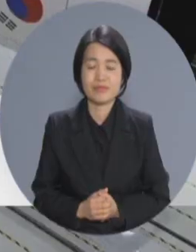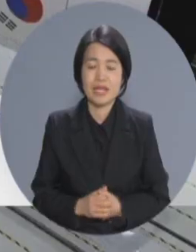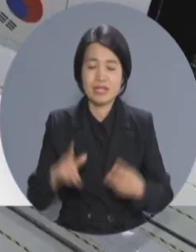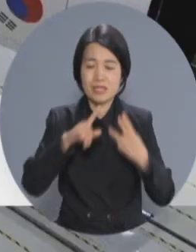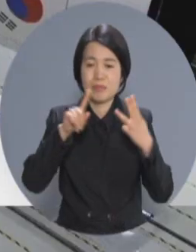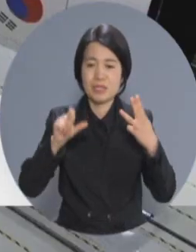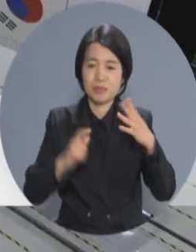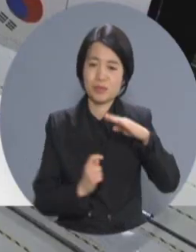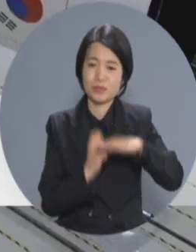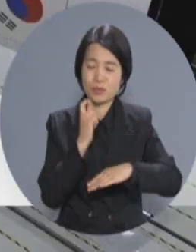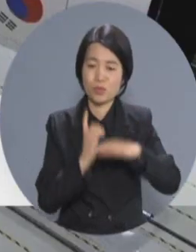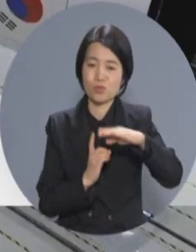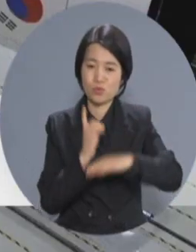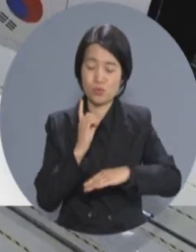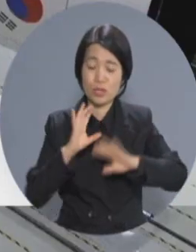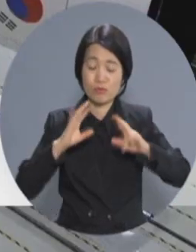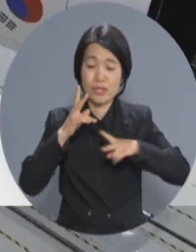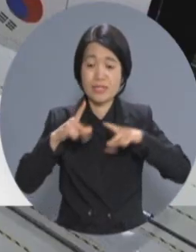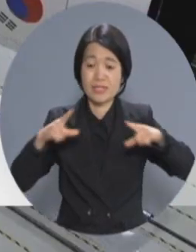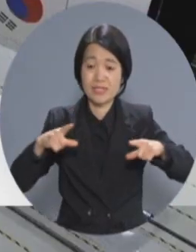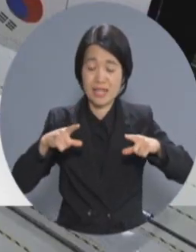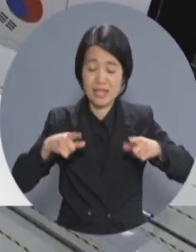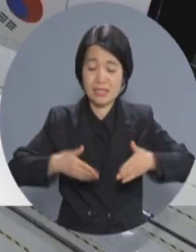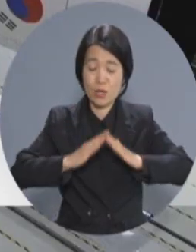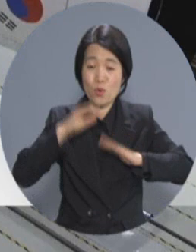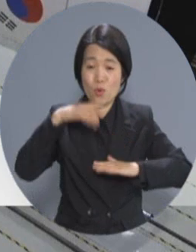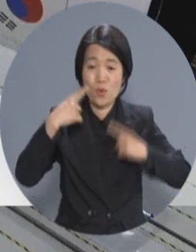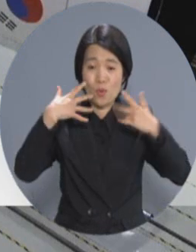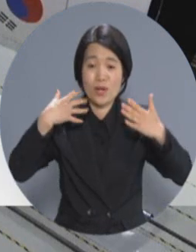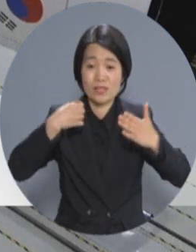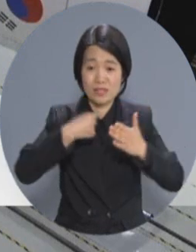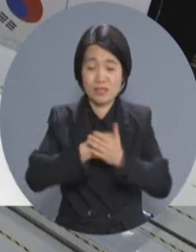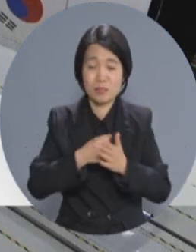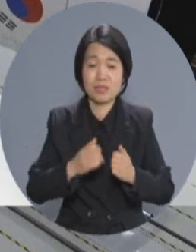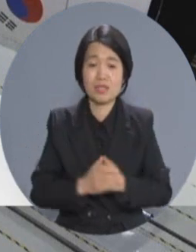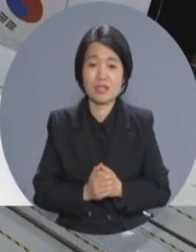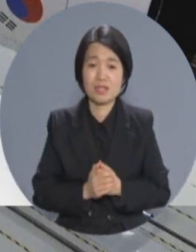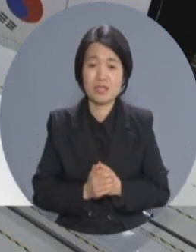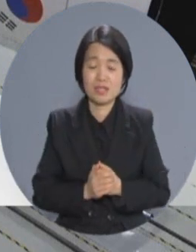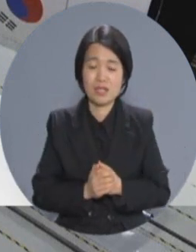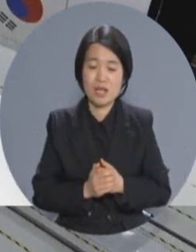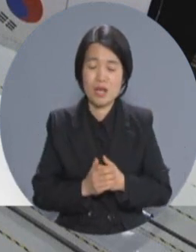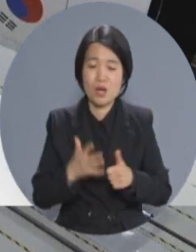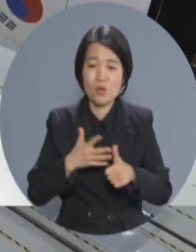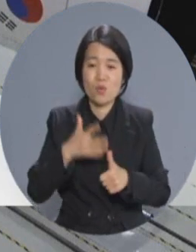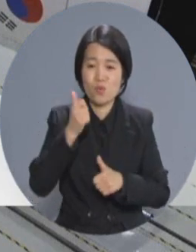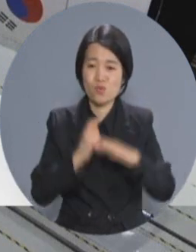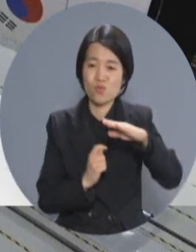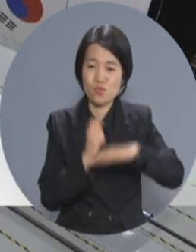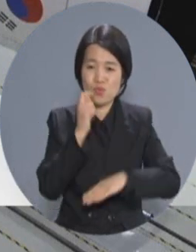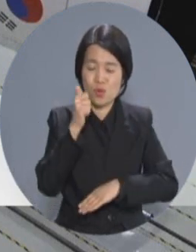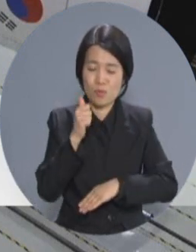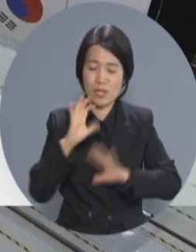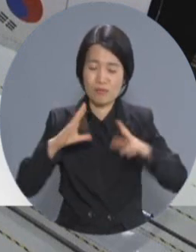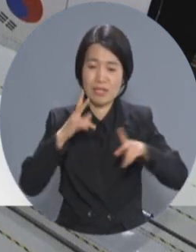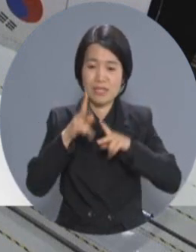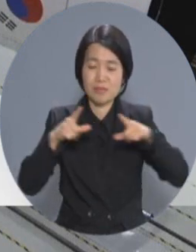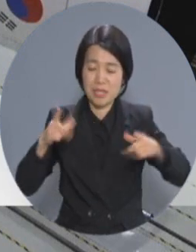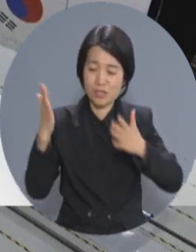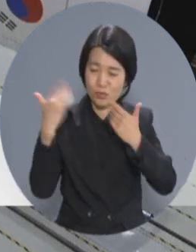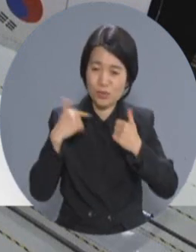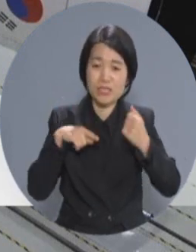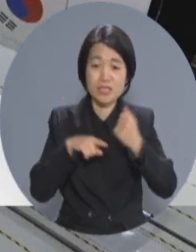지난 15일 고흥군이 우주발사체 국가산단 예정지로 확정됐습니다 공영민 고흥군수로부터 국가산업단지